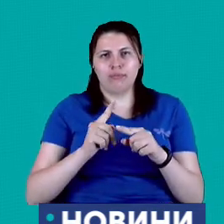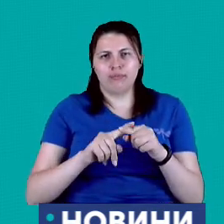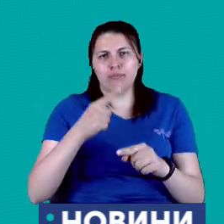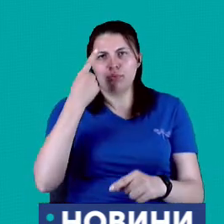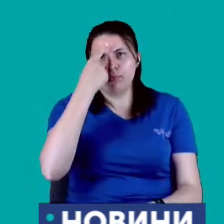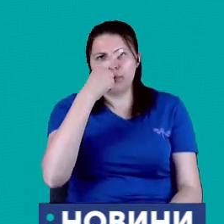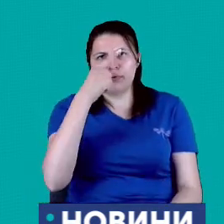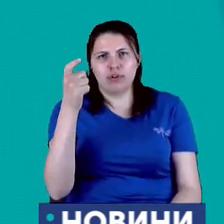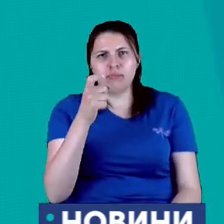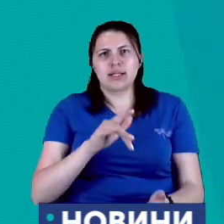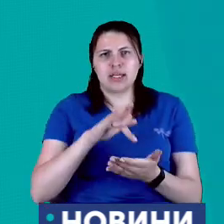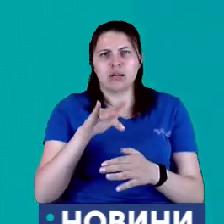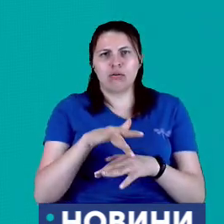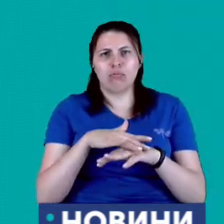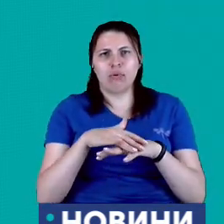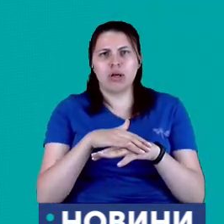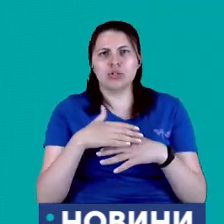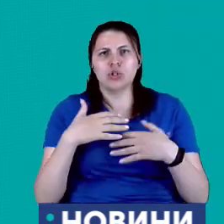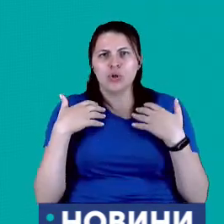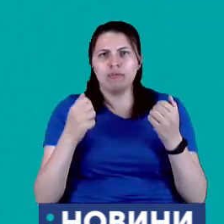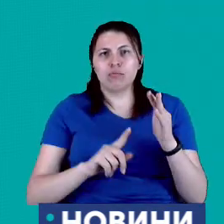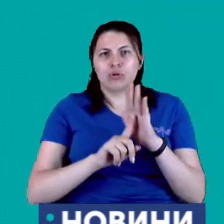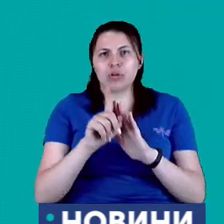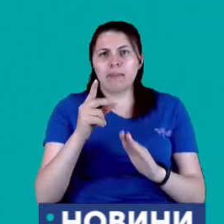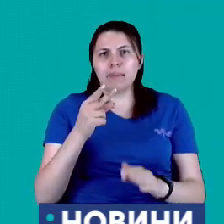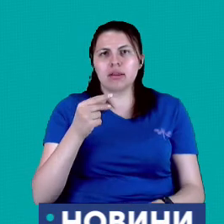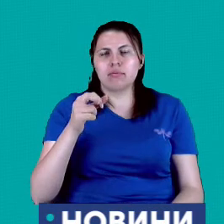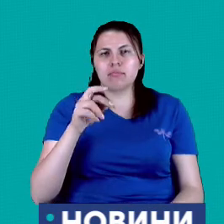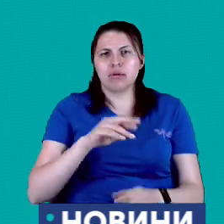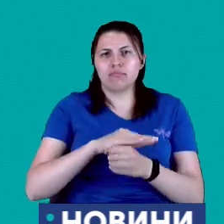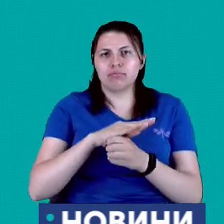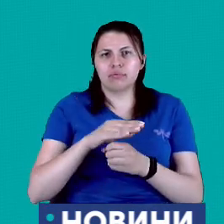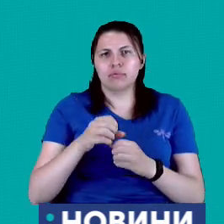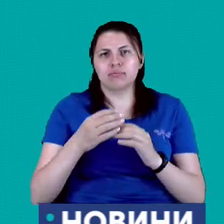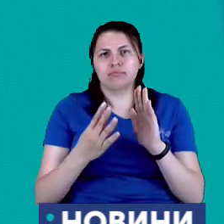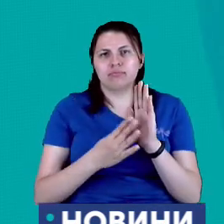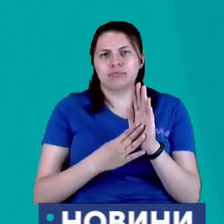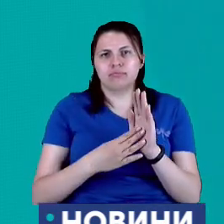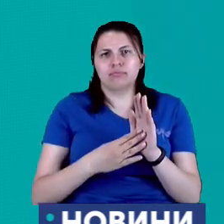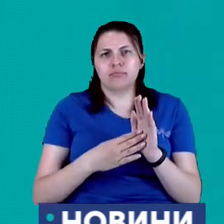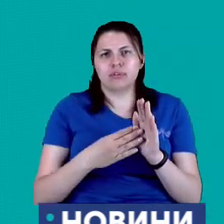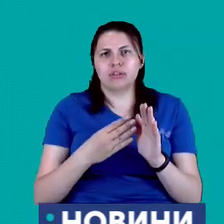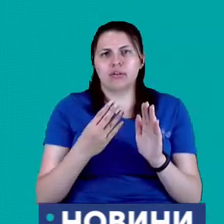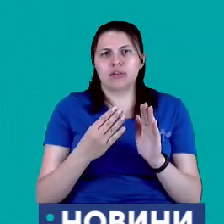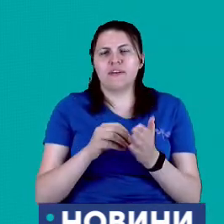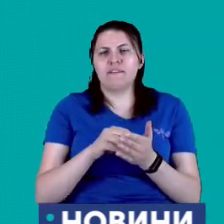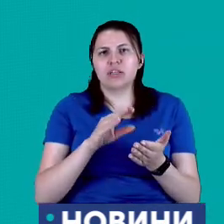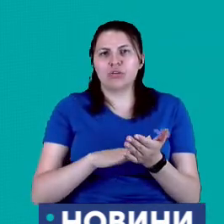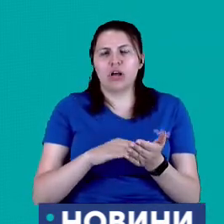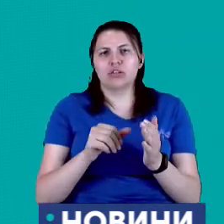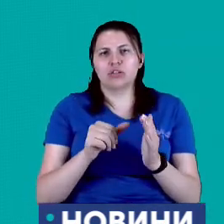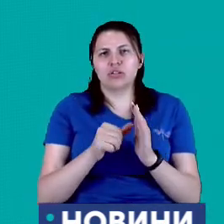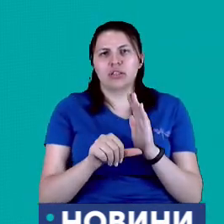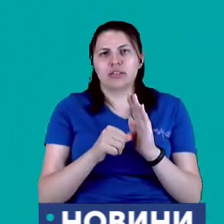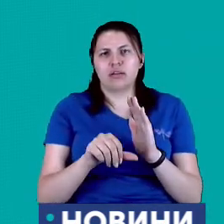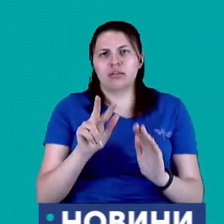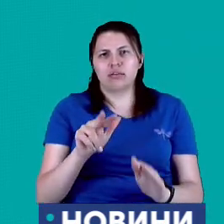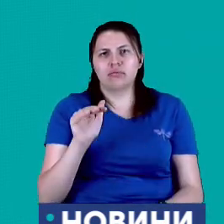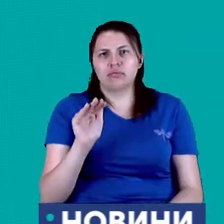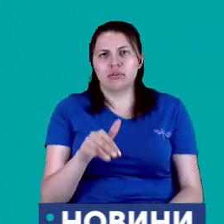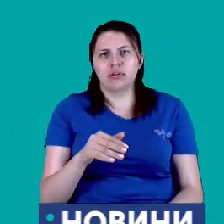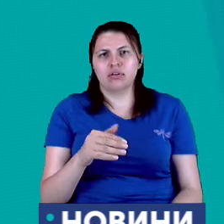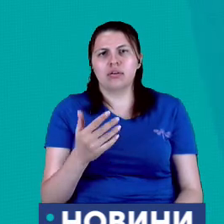Від початку пандемії в Україні зафіксували майже 63 тисячі інфікованих, майже 35 тисяч пацієнтів одужали. Всього